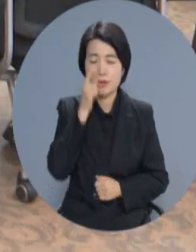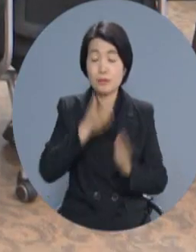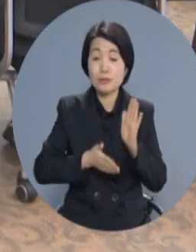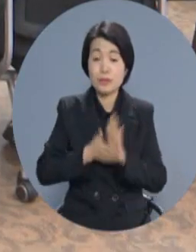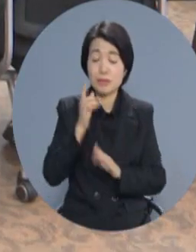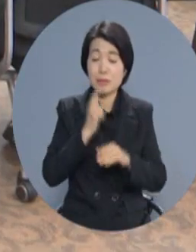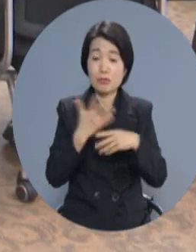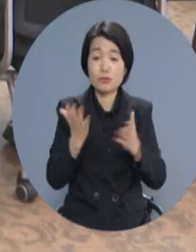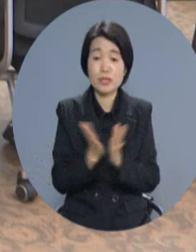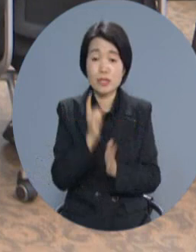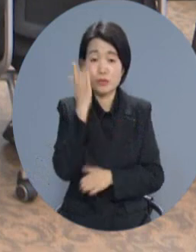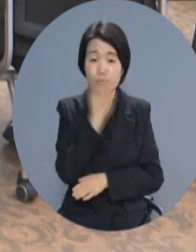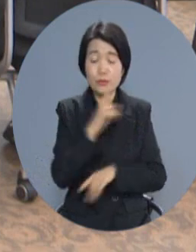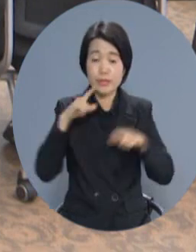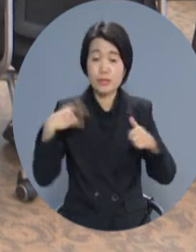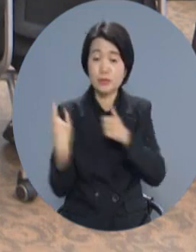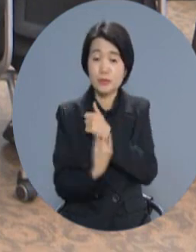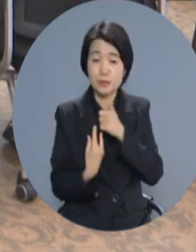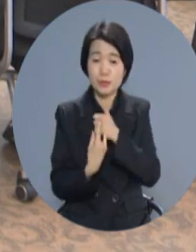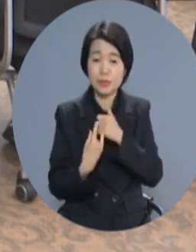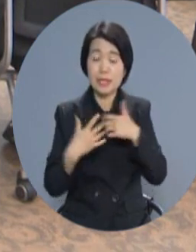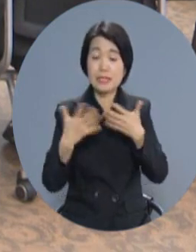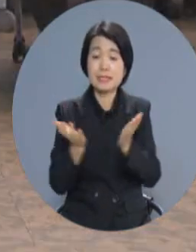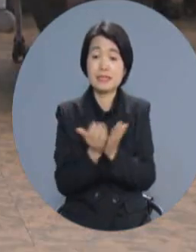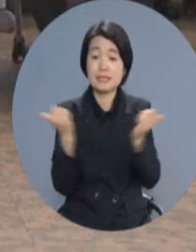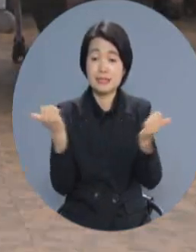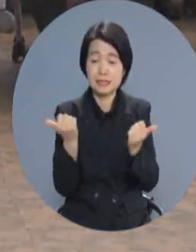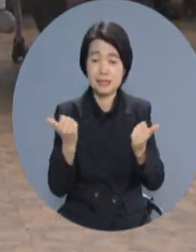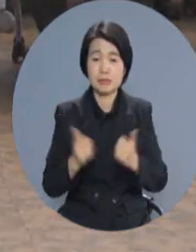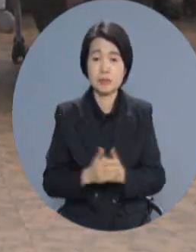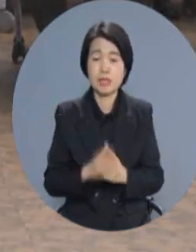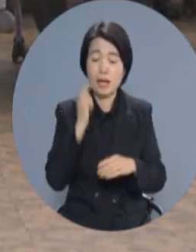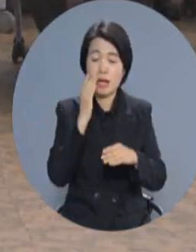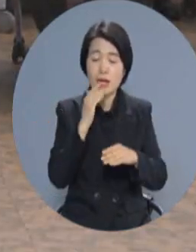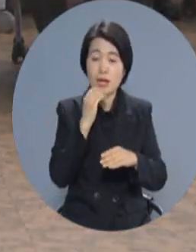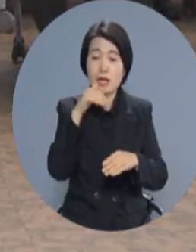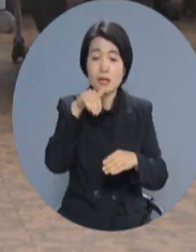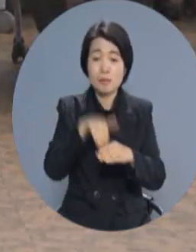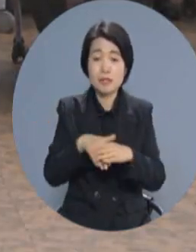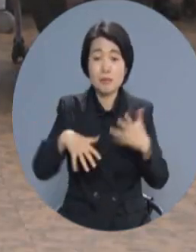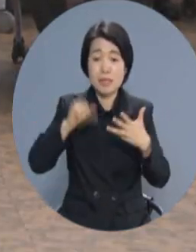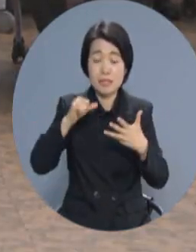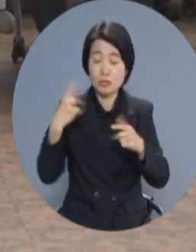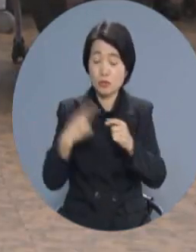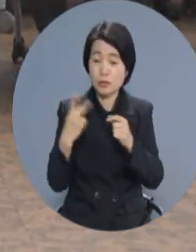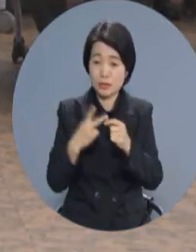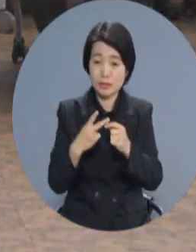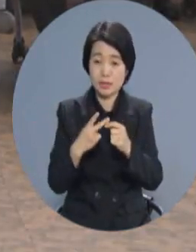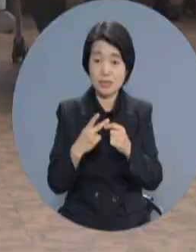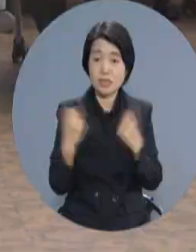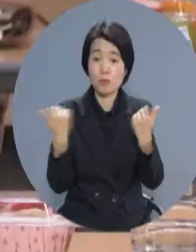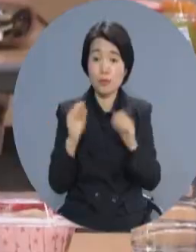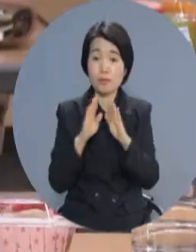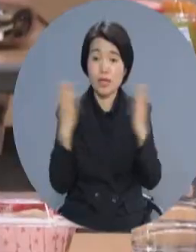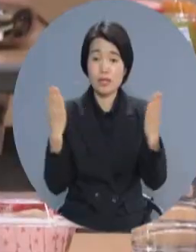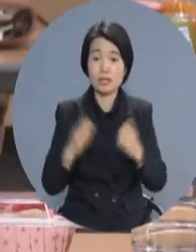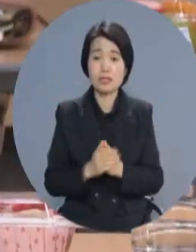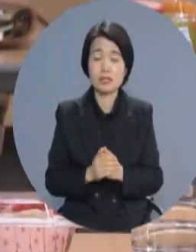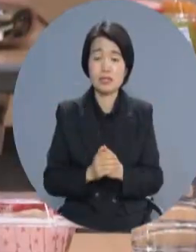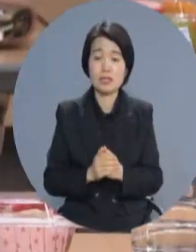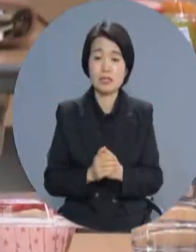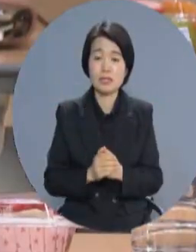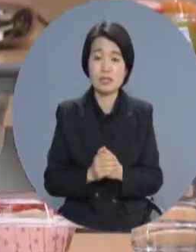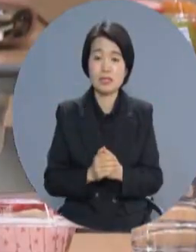여수시와 더불어민주당 여수지역위원회 당정협의회. 민선 8기 들어 두 번째로 열린 자리입니다. 이